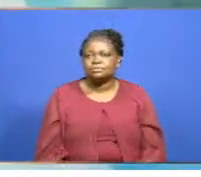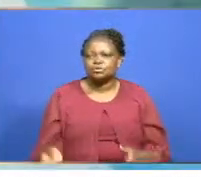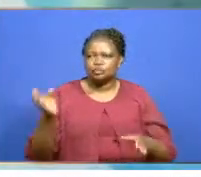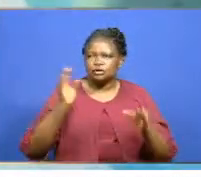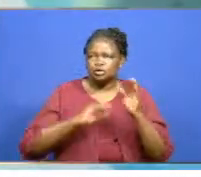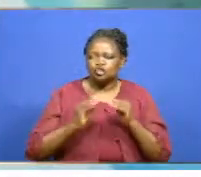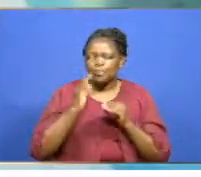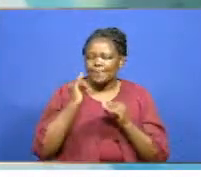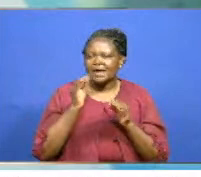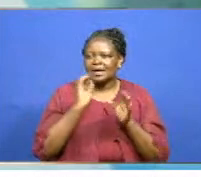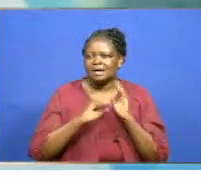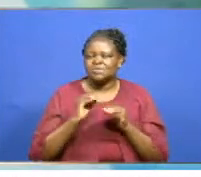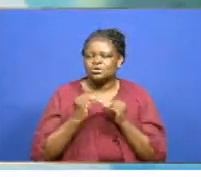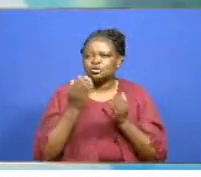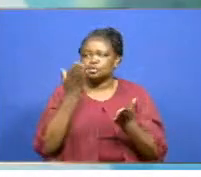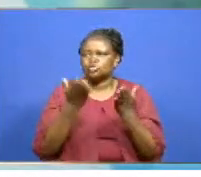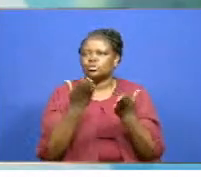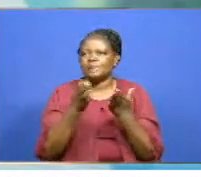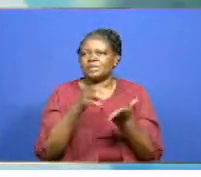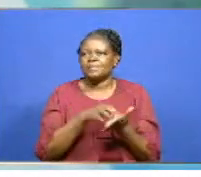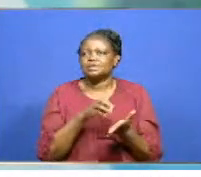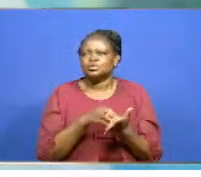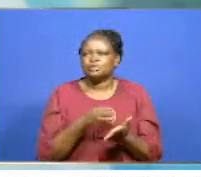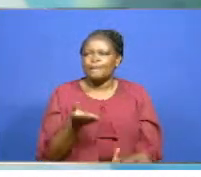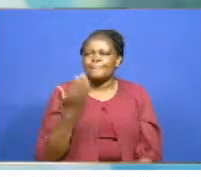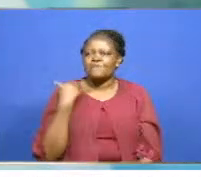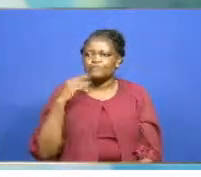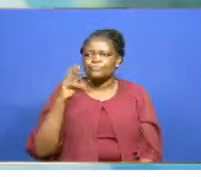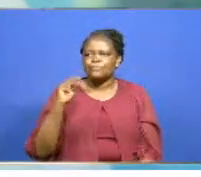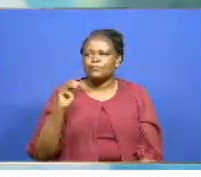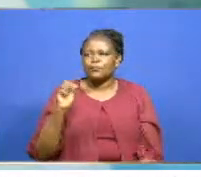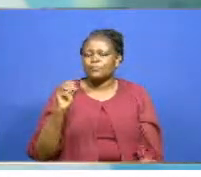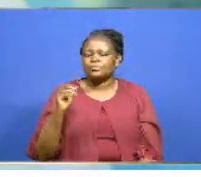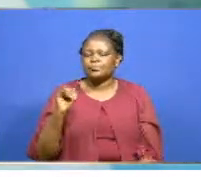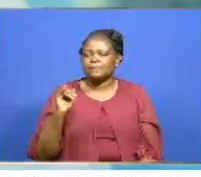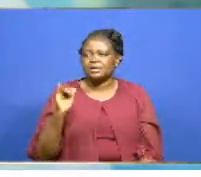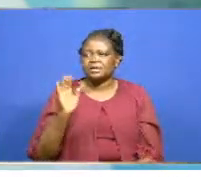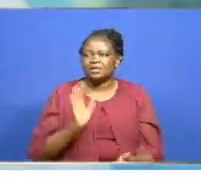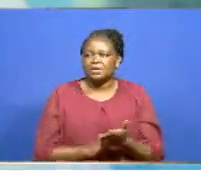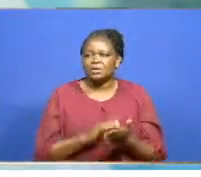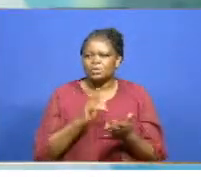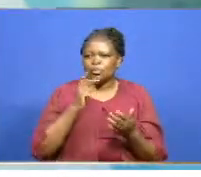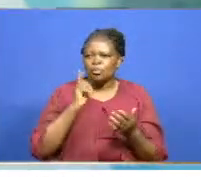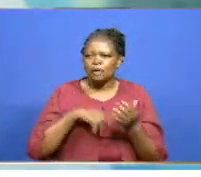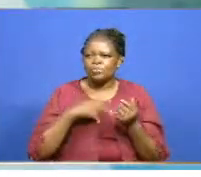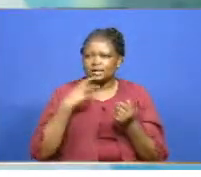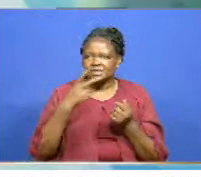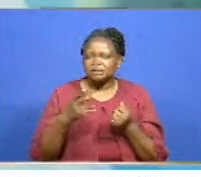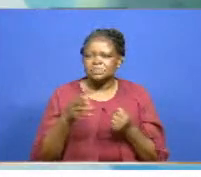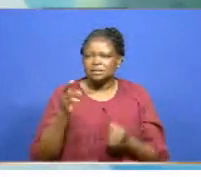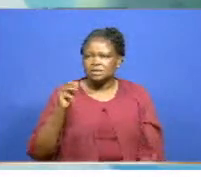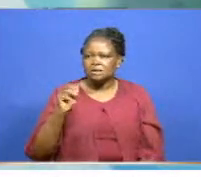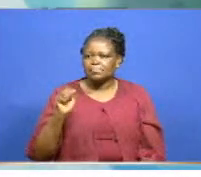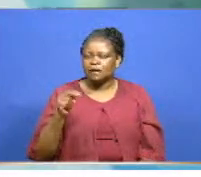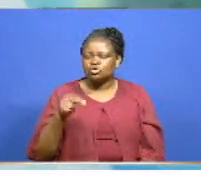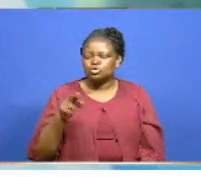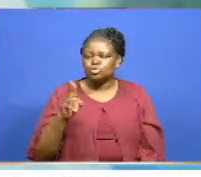ningependa tulinganishe hali ilivyokuwa kule Msambweni na mambo ambayo tunashuhudia sasa hivi katika eneo la Matungu, na